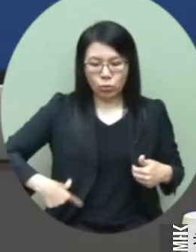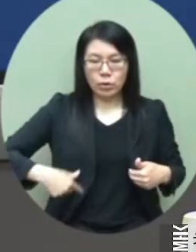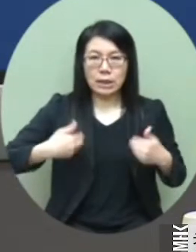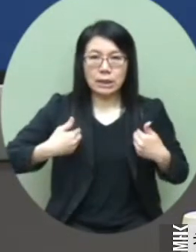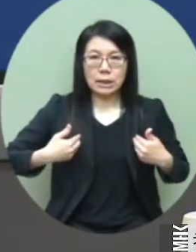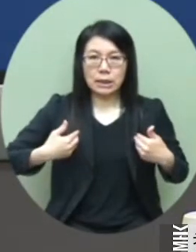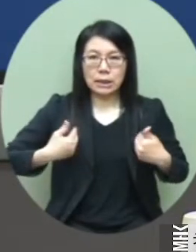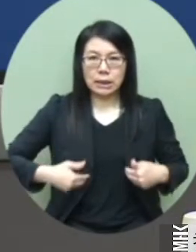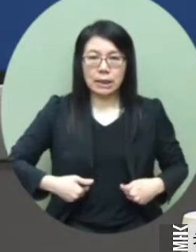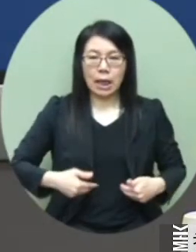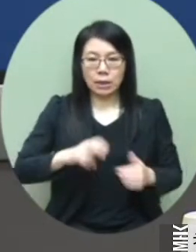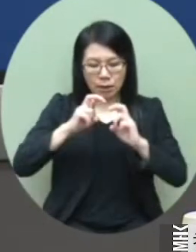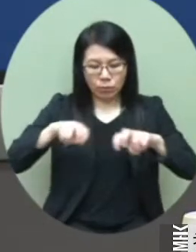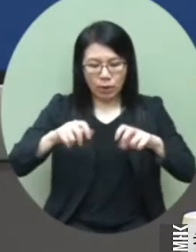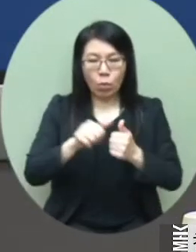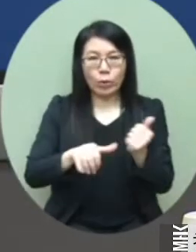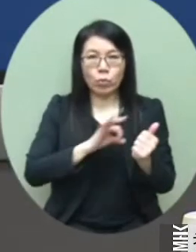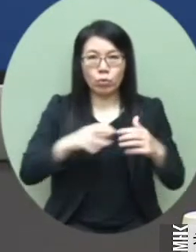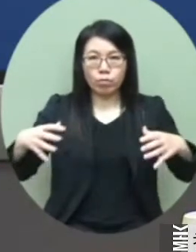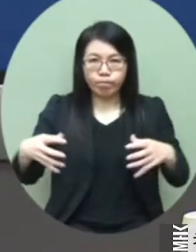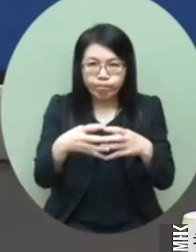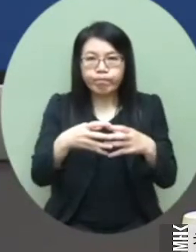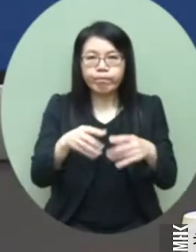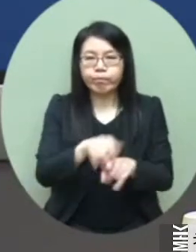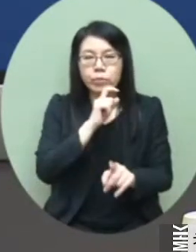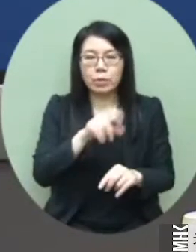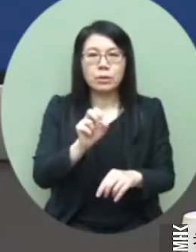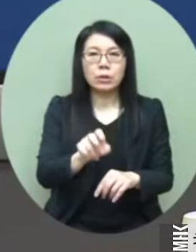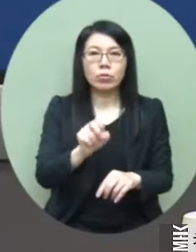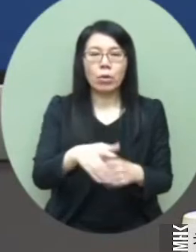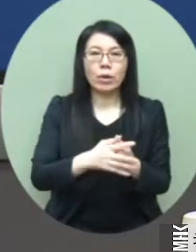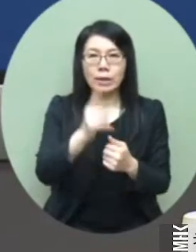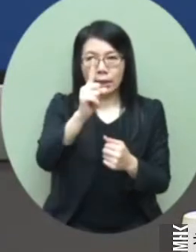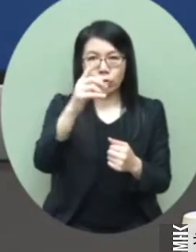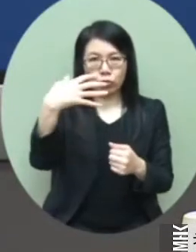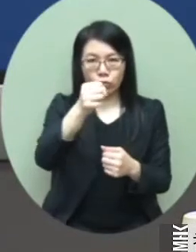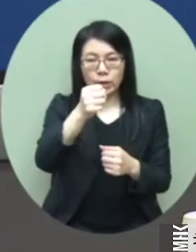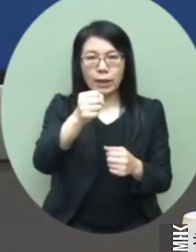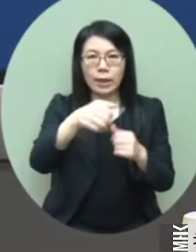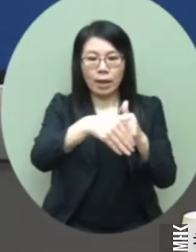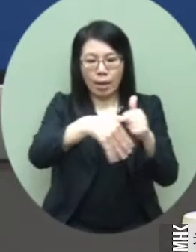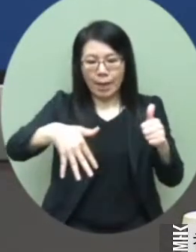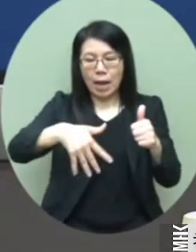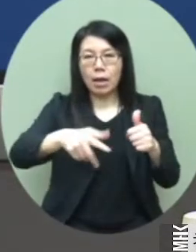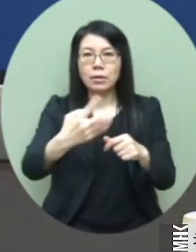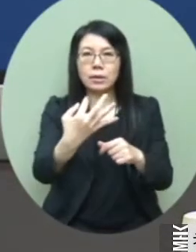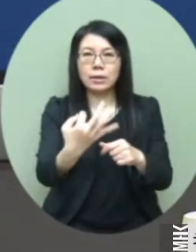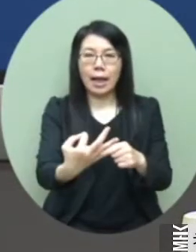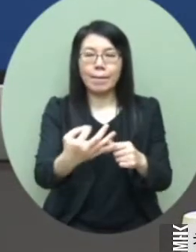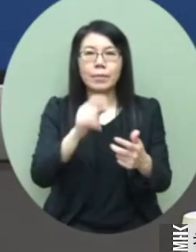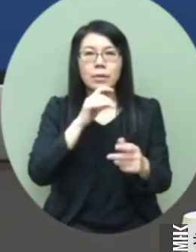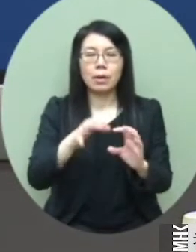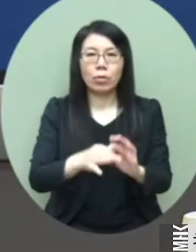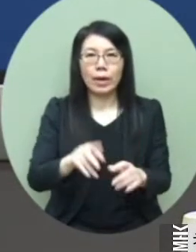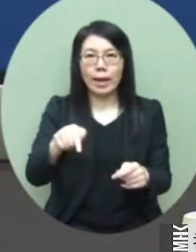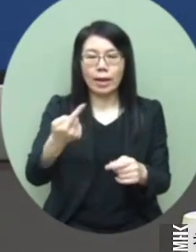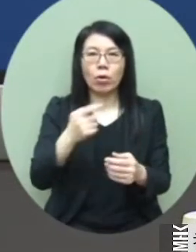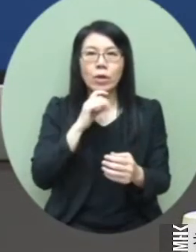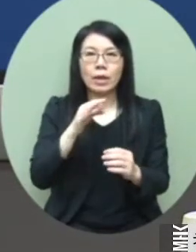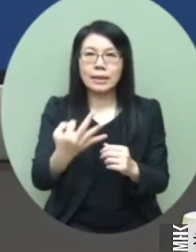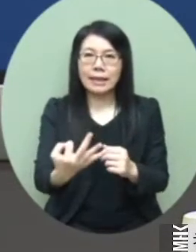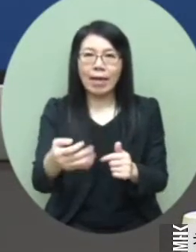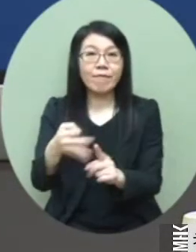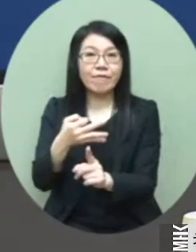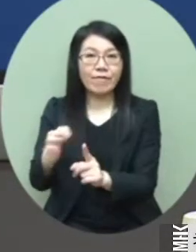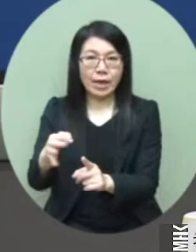員會嘅組成呢，仍然係1位主席、3位官守成員同埋3位非